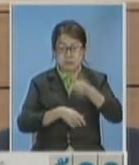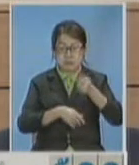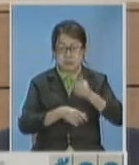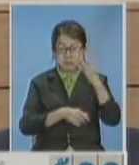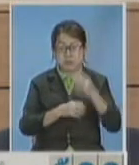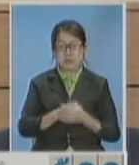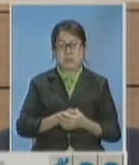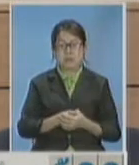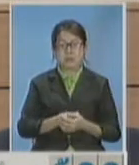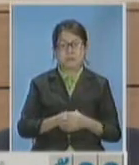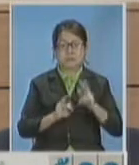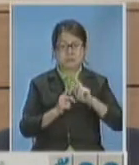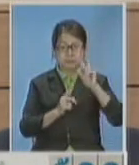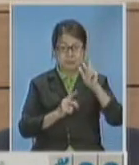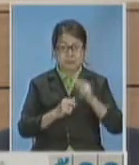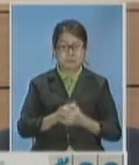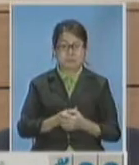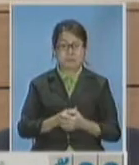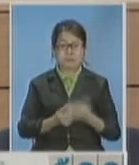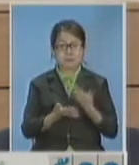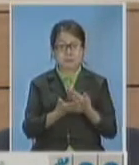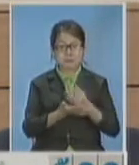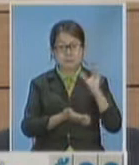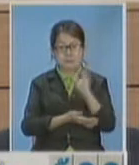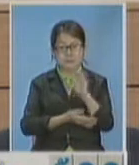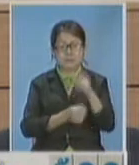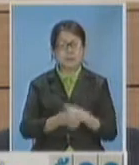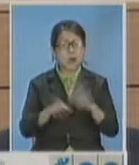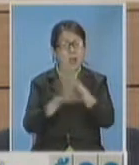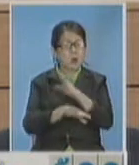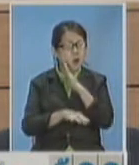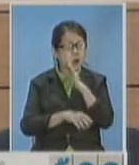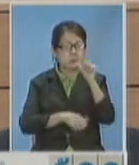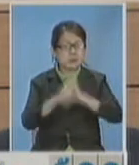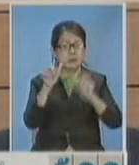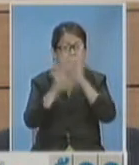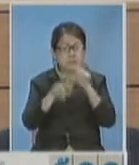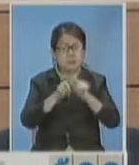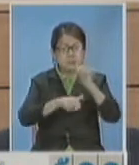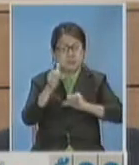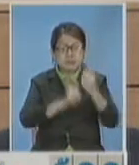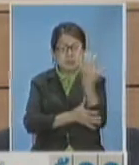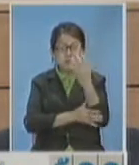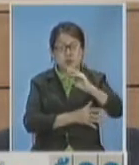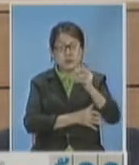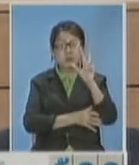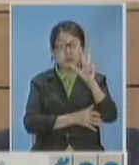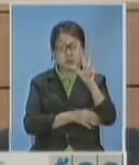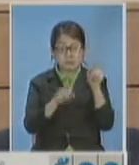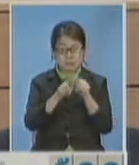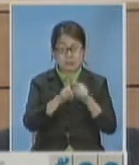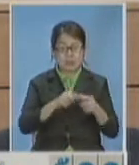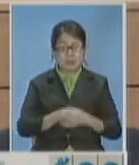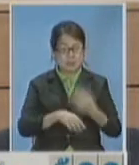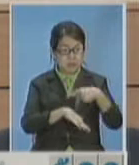จริงเช่นเดียวกันประการที่3จัดงบประมาณแบบละครช่อง3ท่านประธานครับ